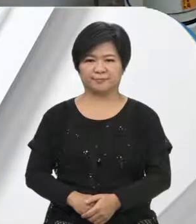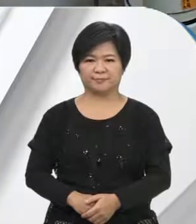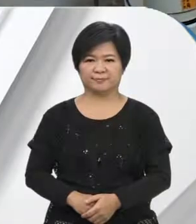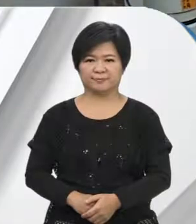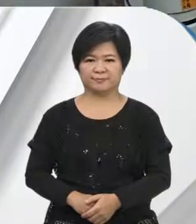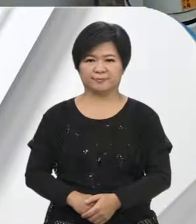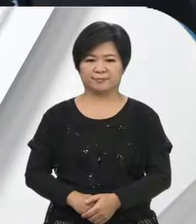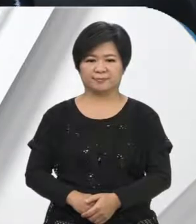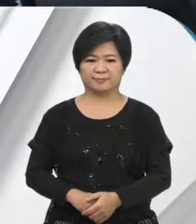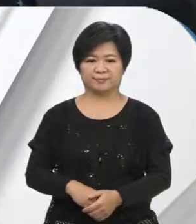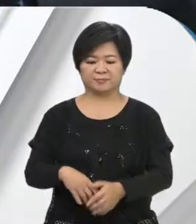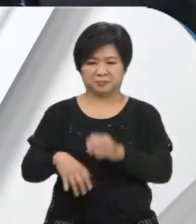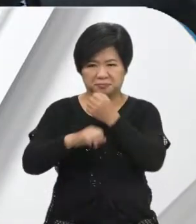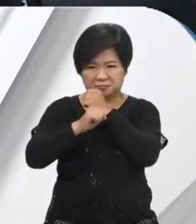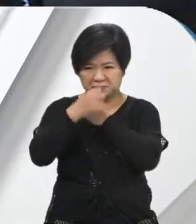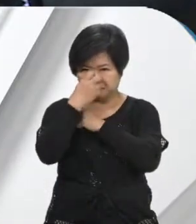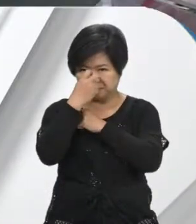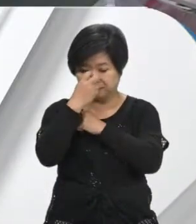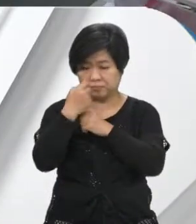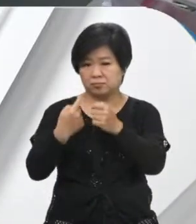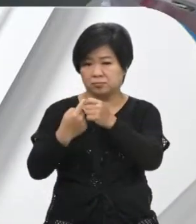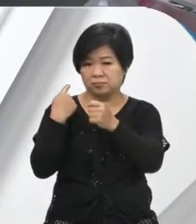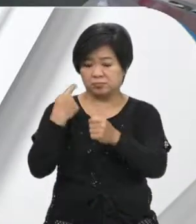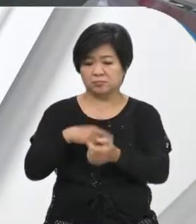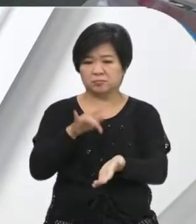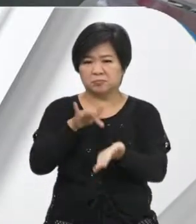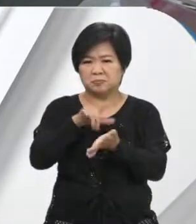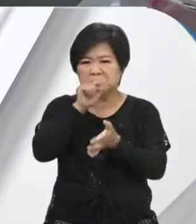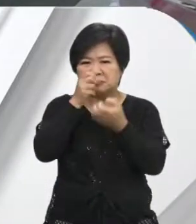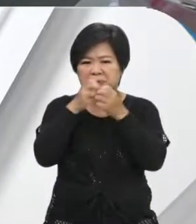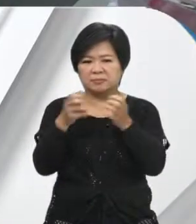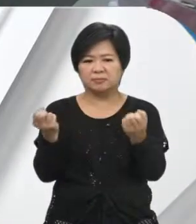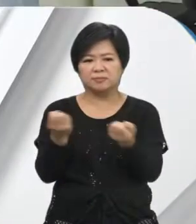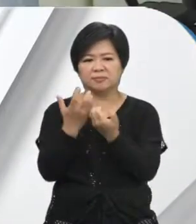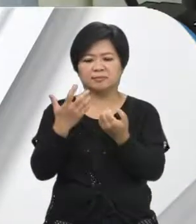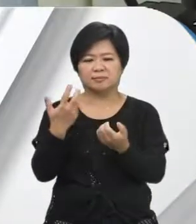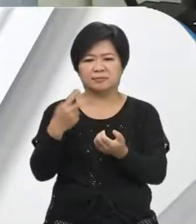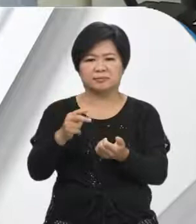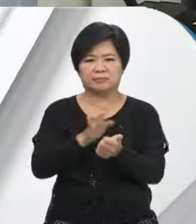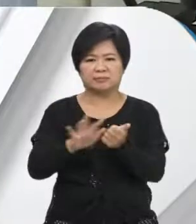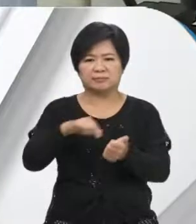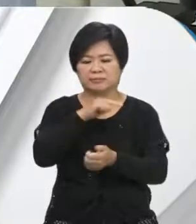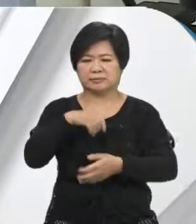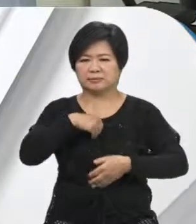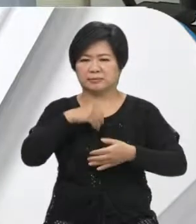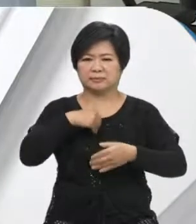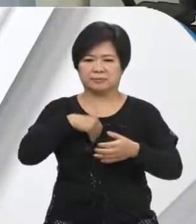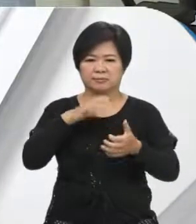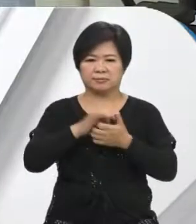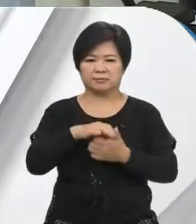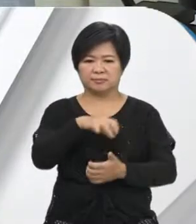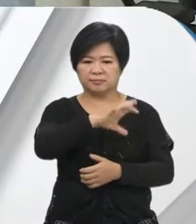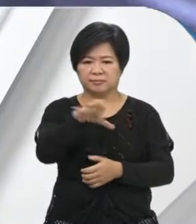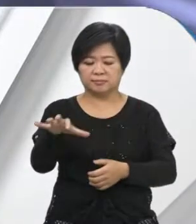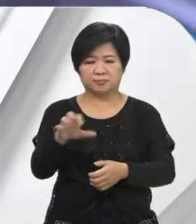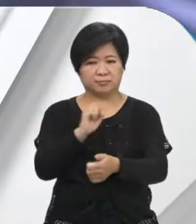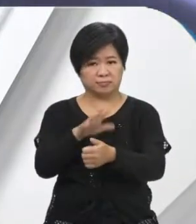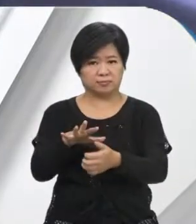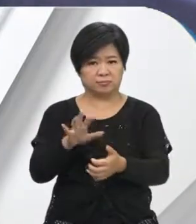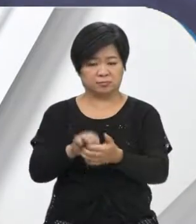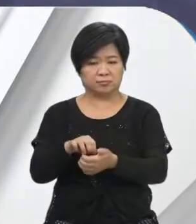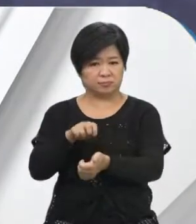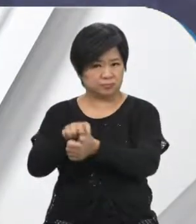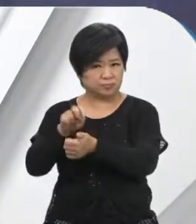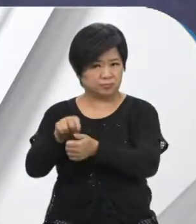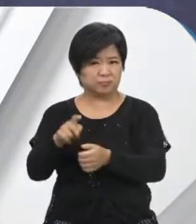显微镜做观察。 去年突然乱事件，在被引起的食安风暴，轨道同路压闸、燃油桥、神山闸同供